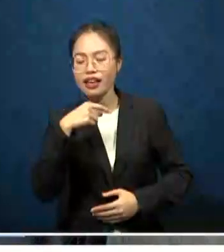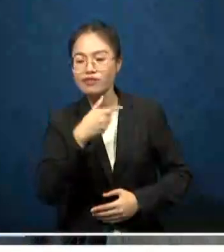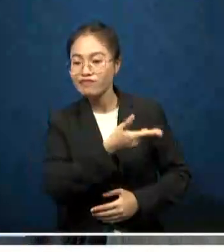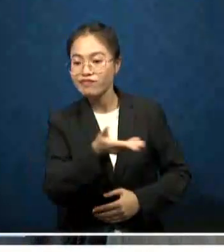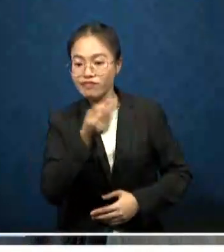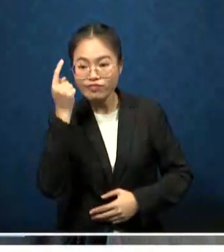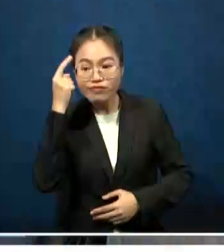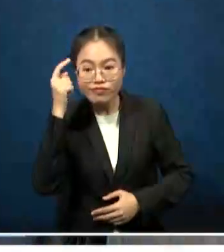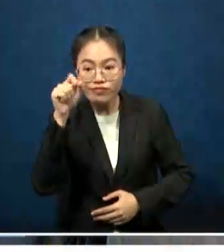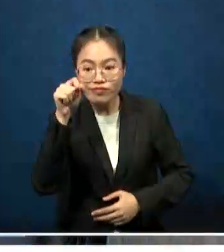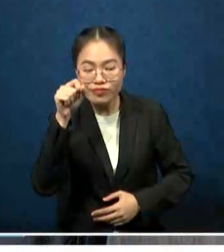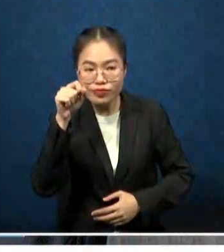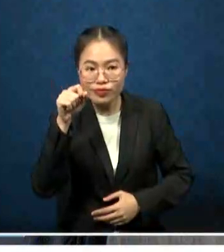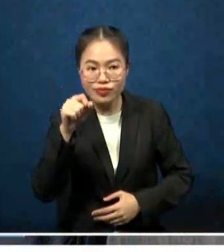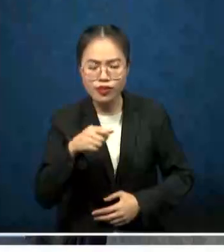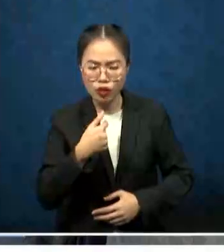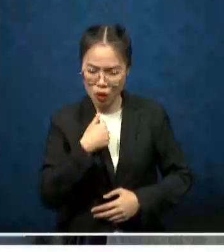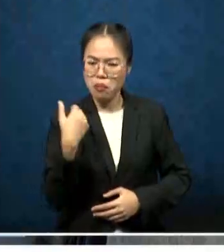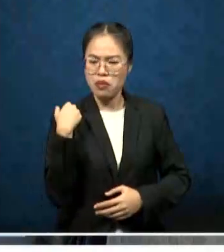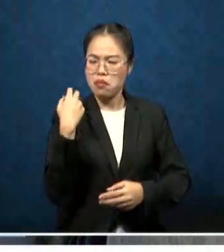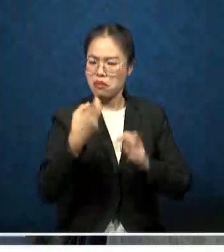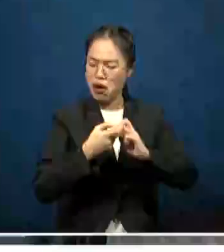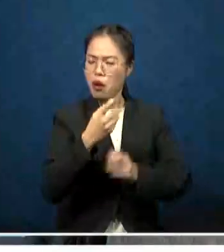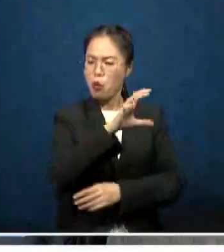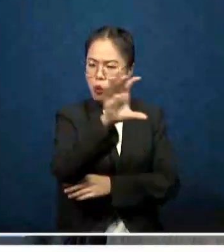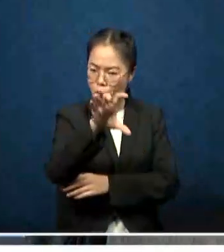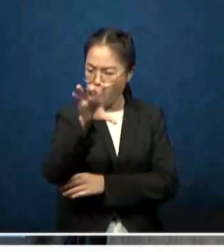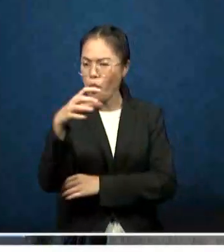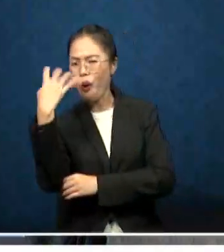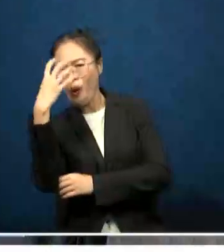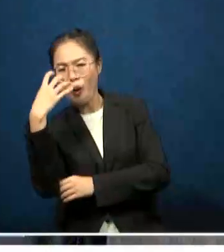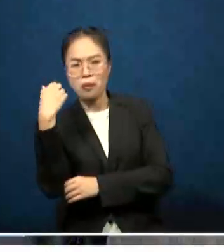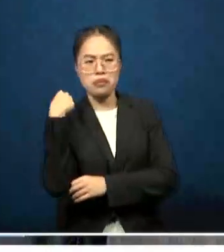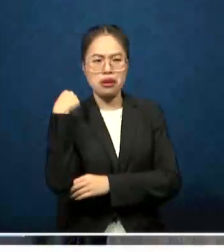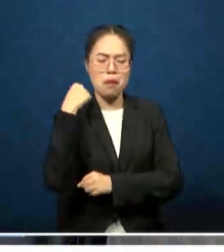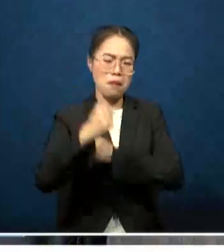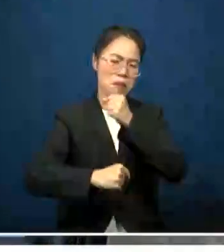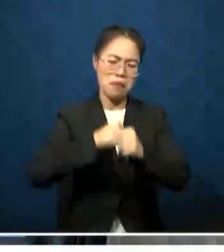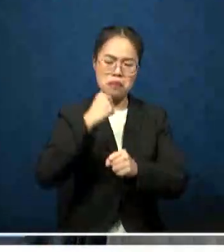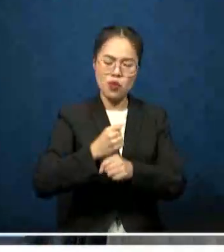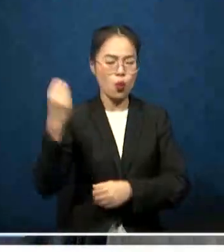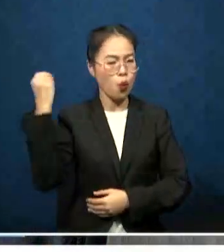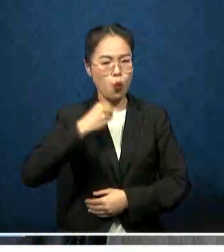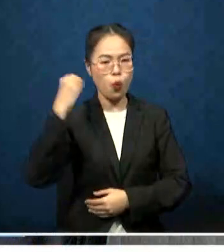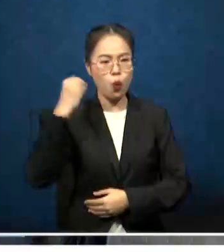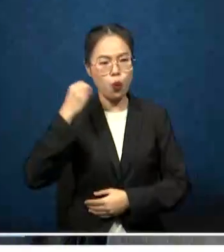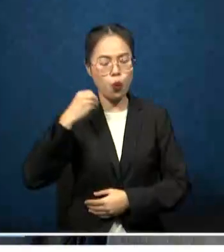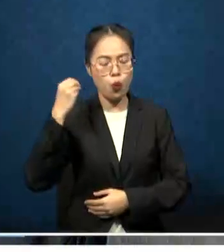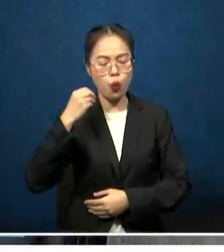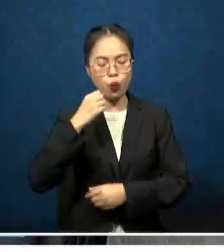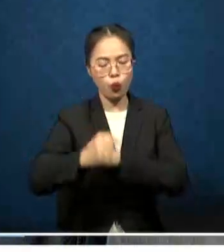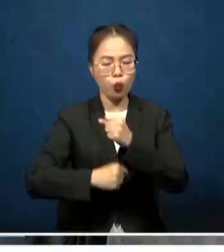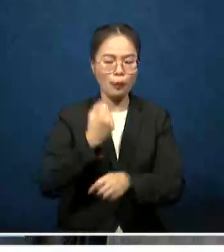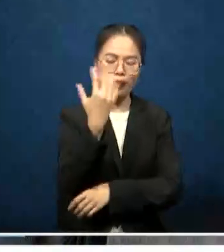ว่าคนไทยเราถูกหลอกทั้งปีแล้วก็ต่อเนื่องมาทุก